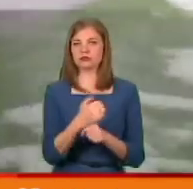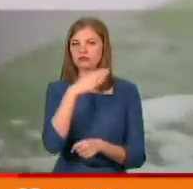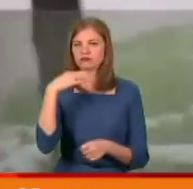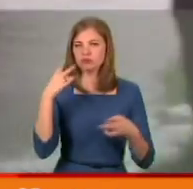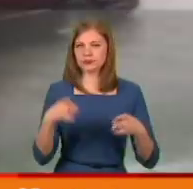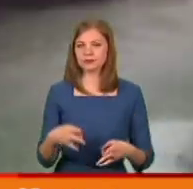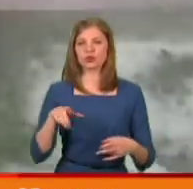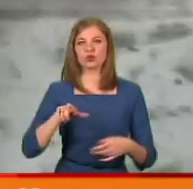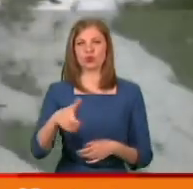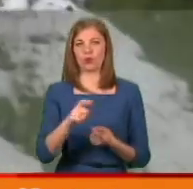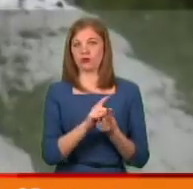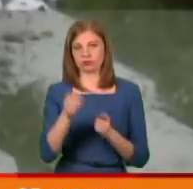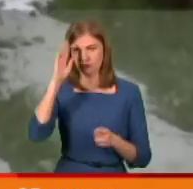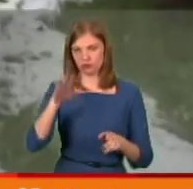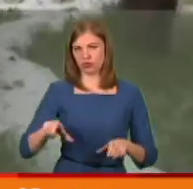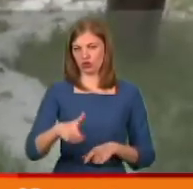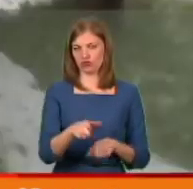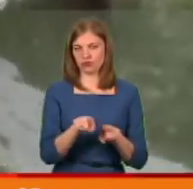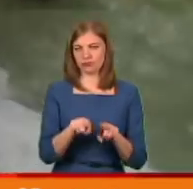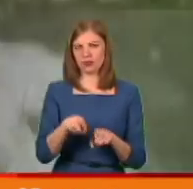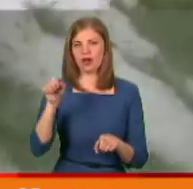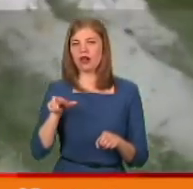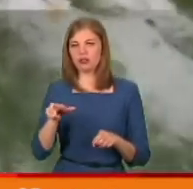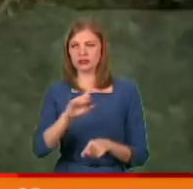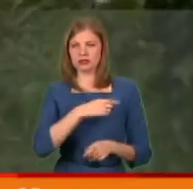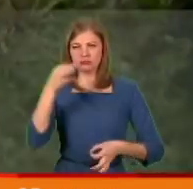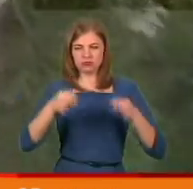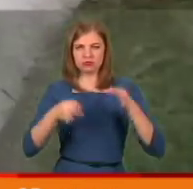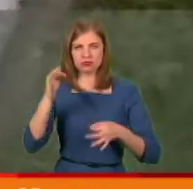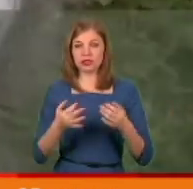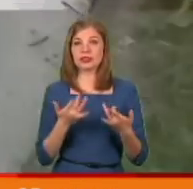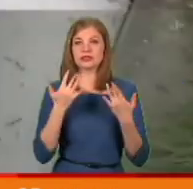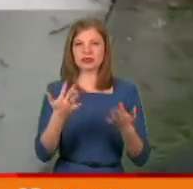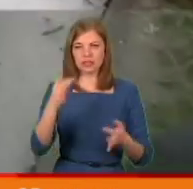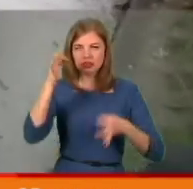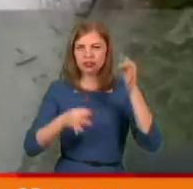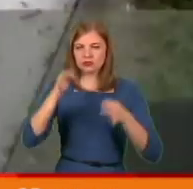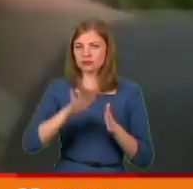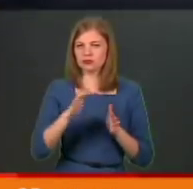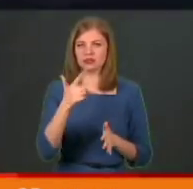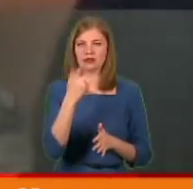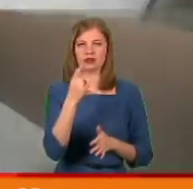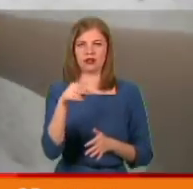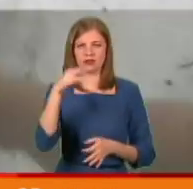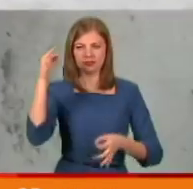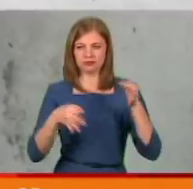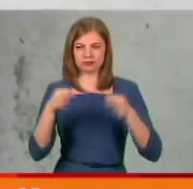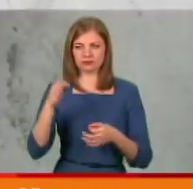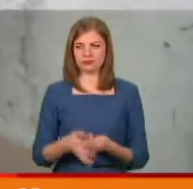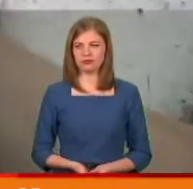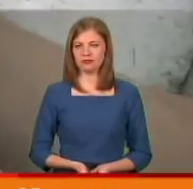чимало лиха. Дороги перетворилися на річки, а тротуари рясно вкрило градом. Скільки назбиралось граду,